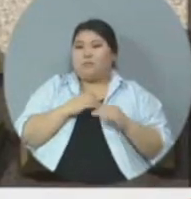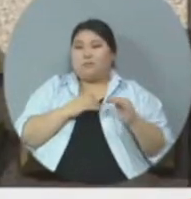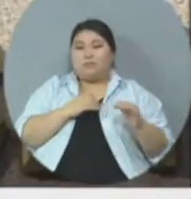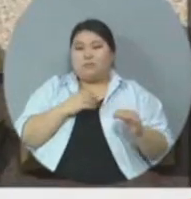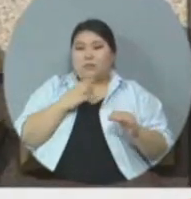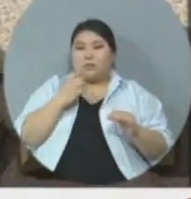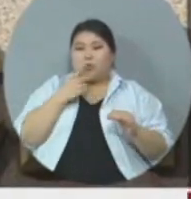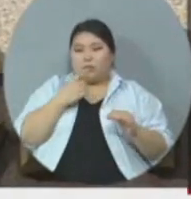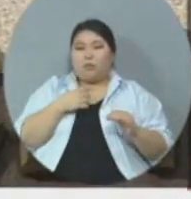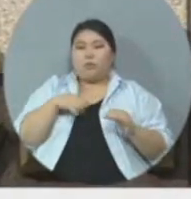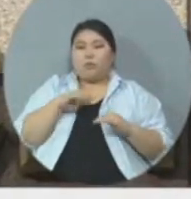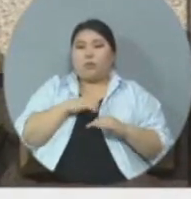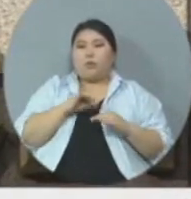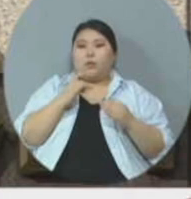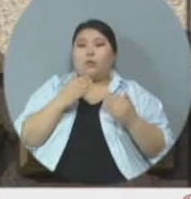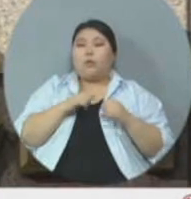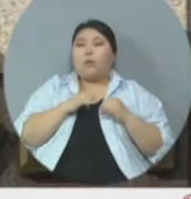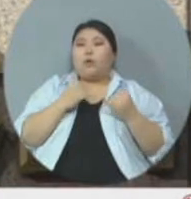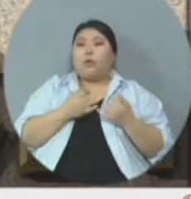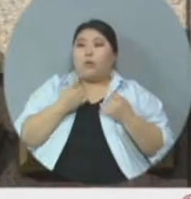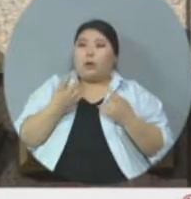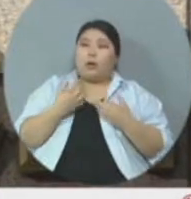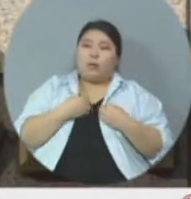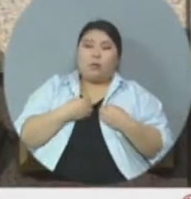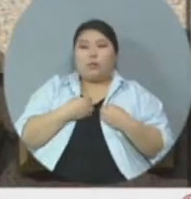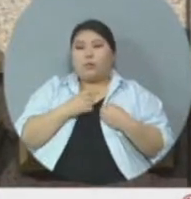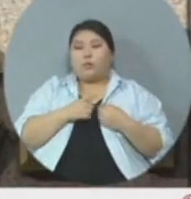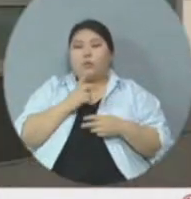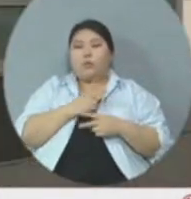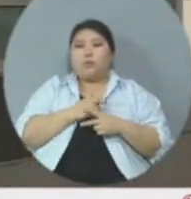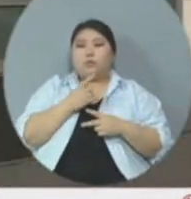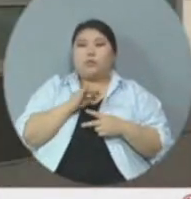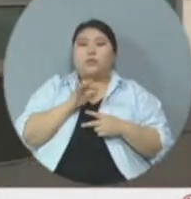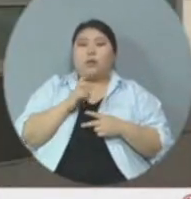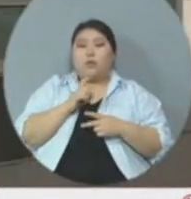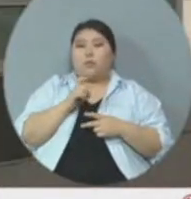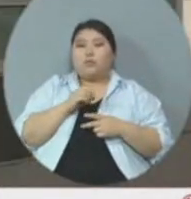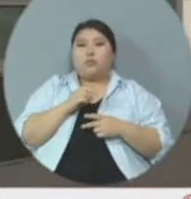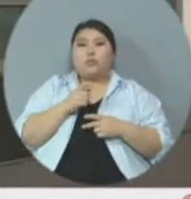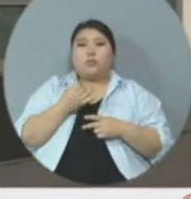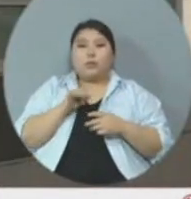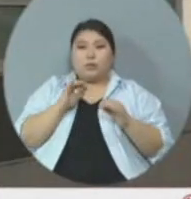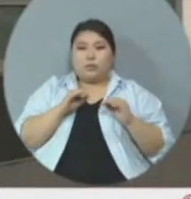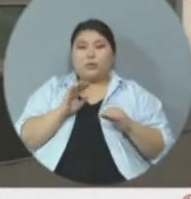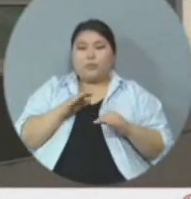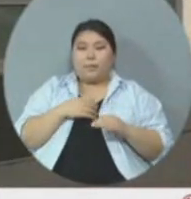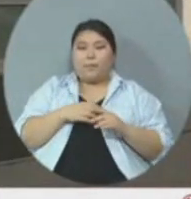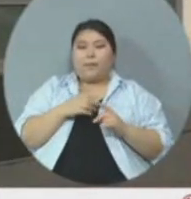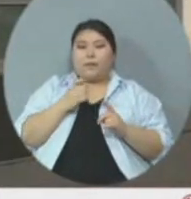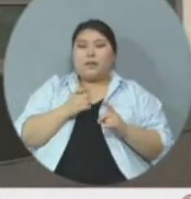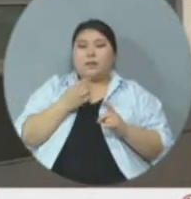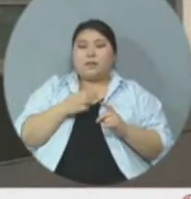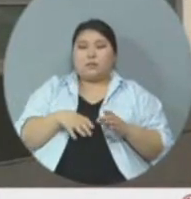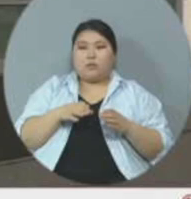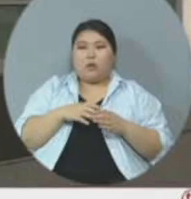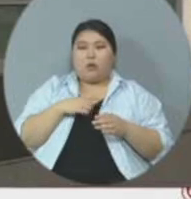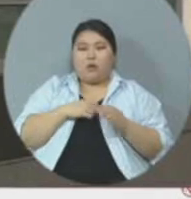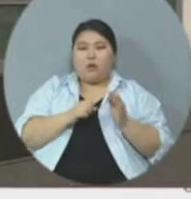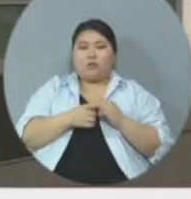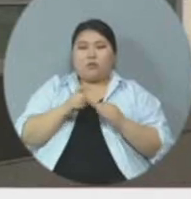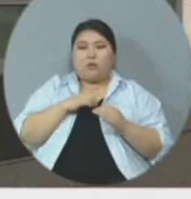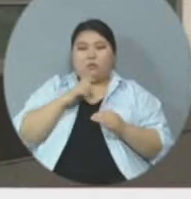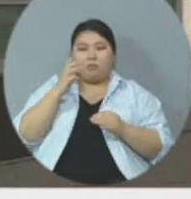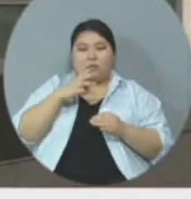улсын хурл хүлээж авах хэсгээс үл шалтгаалж тухайн хуулийн зүйл залт хүчингү алдга. Гэтэл цэцийн энэ онцгой эрх мэдлийг улс